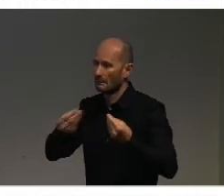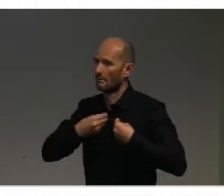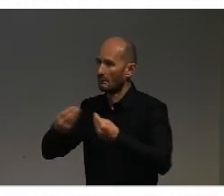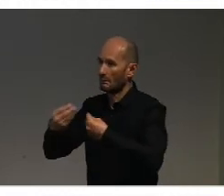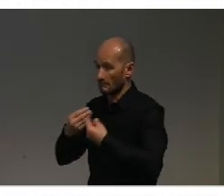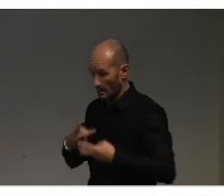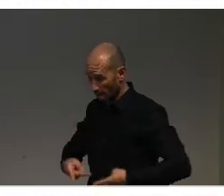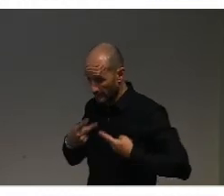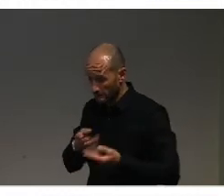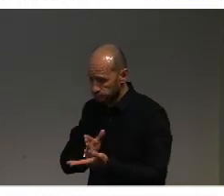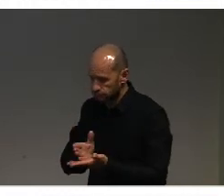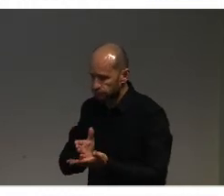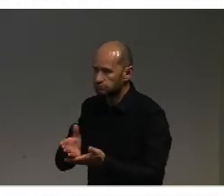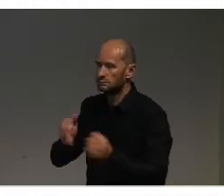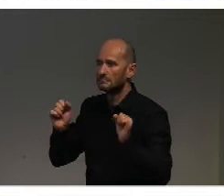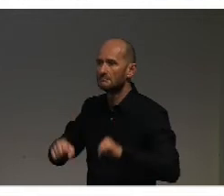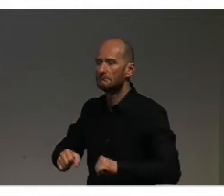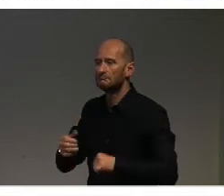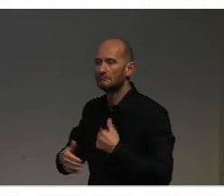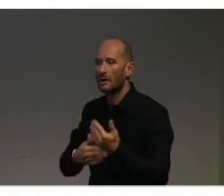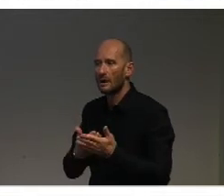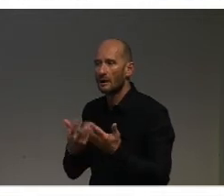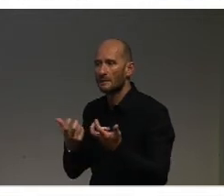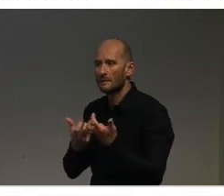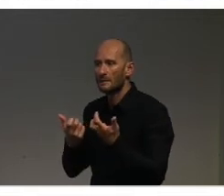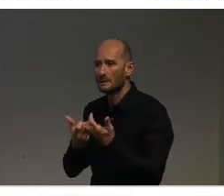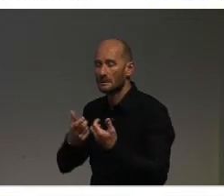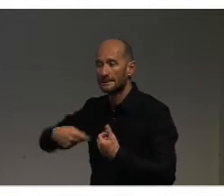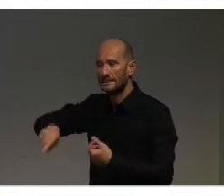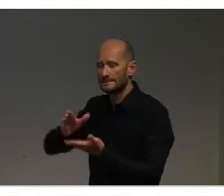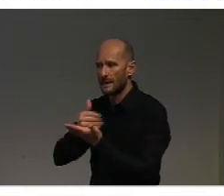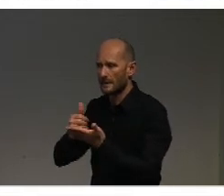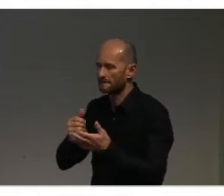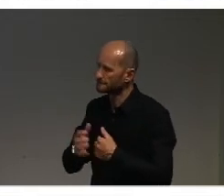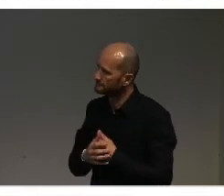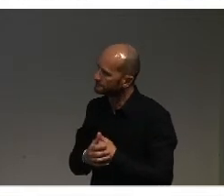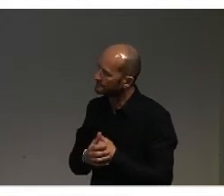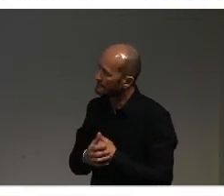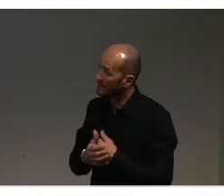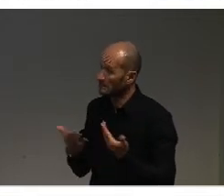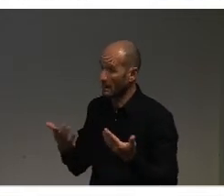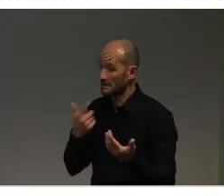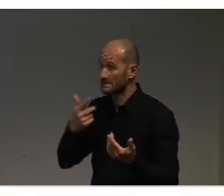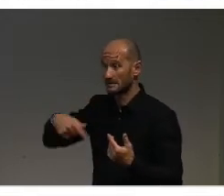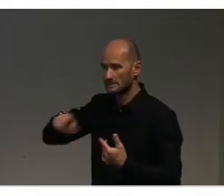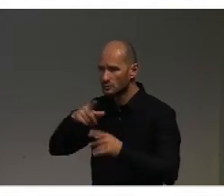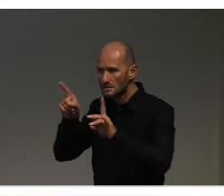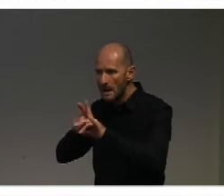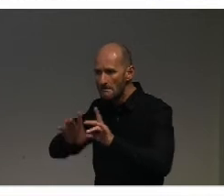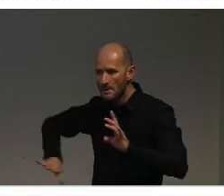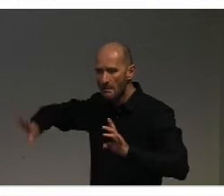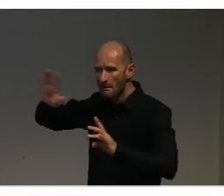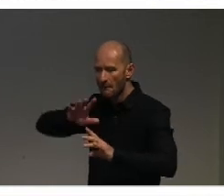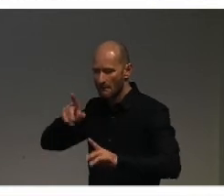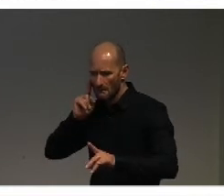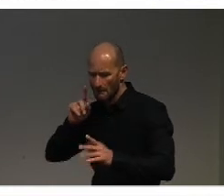de la vie du parcours professionnel des salariés. Et donc ça permettrait aussi d'avoir une meilleure prise en